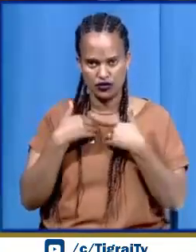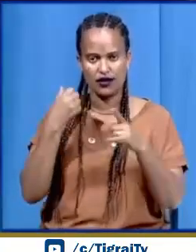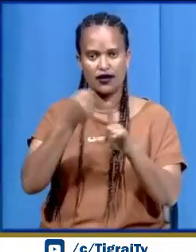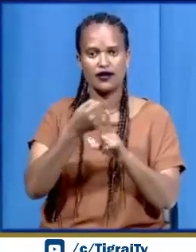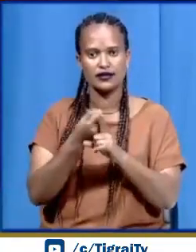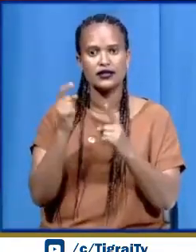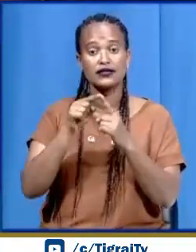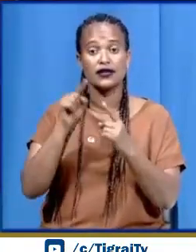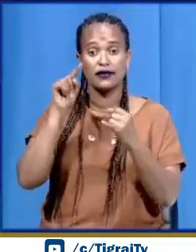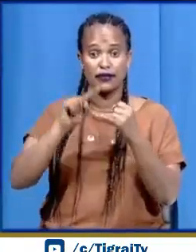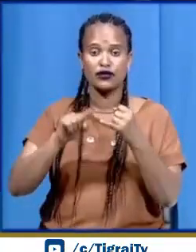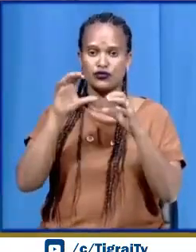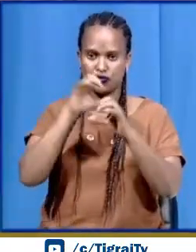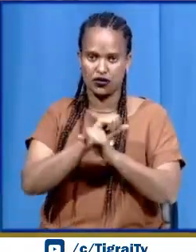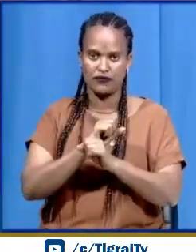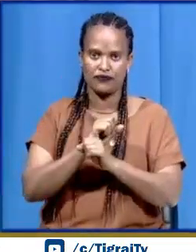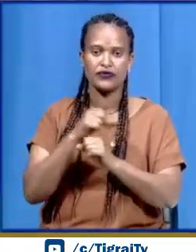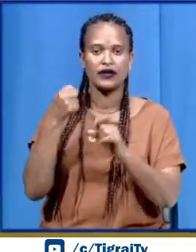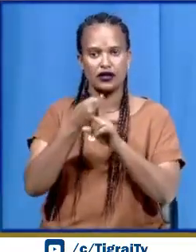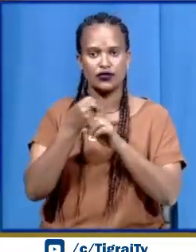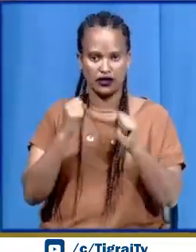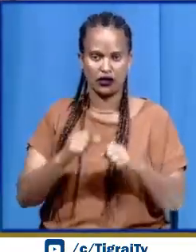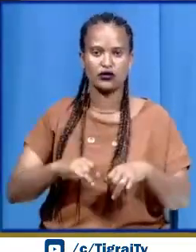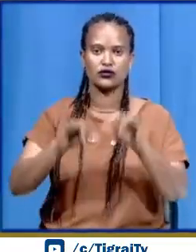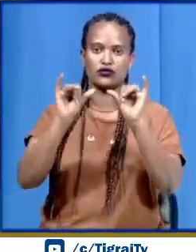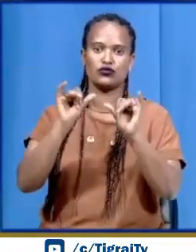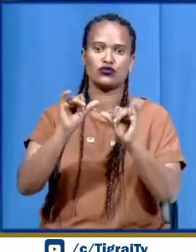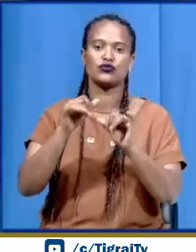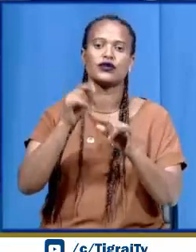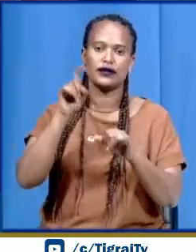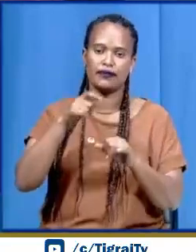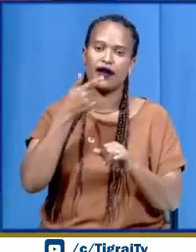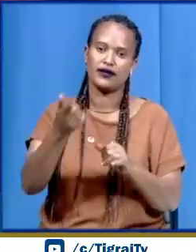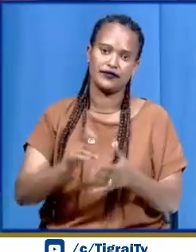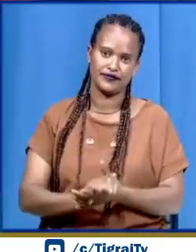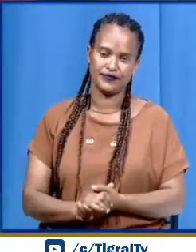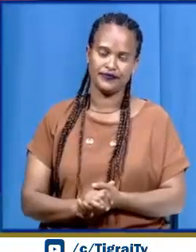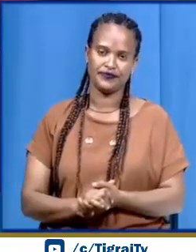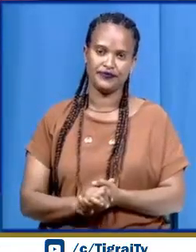ቃልሲ ክሳብ መልኡ ዝዕወት ቃልሱ ኣጠናኺሩ ክቅፅለሉ ይግባእ ኢለን